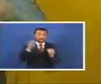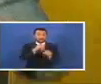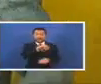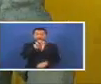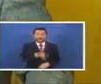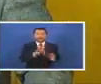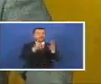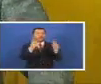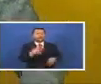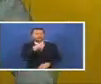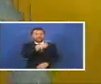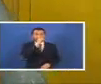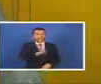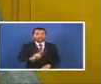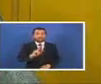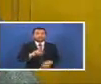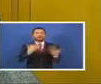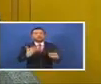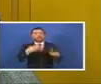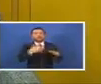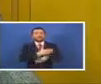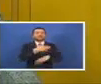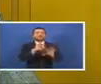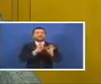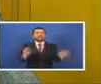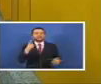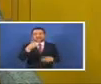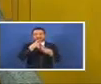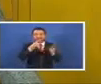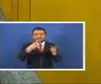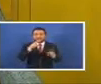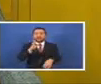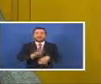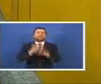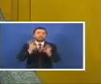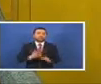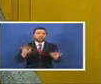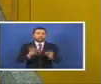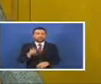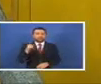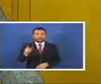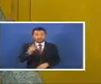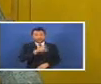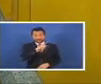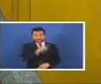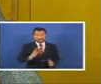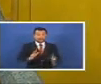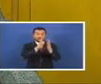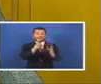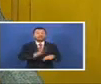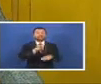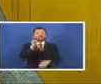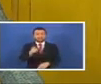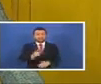ne oluyor? Resmi, gayri resmi, hiçbir açıklama yapılmamasına eğer itiraz